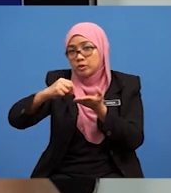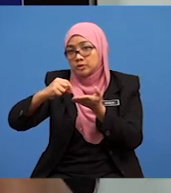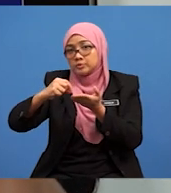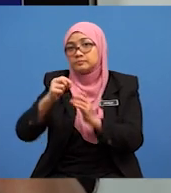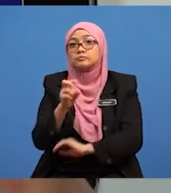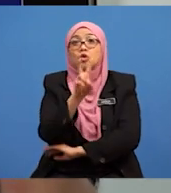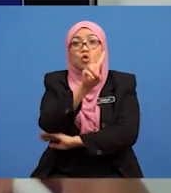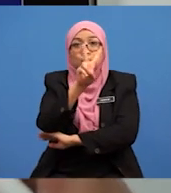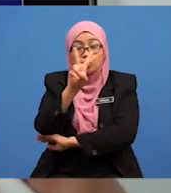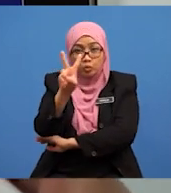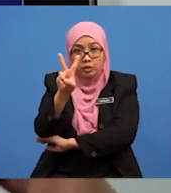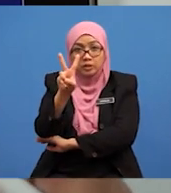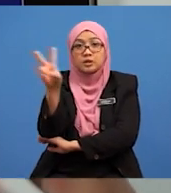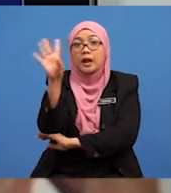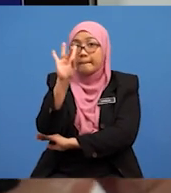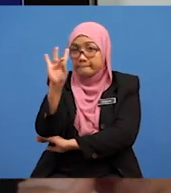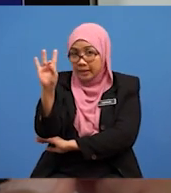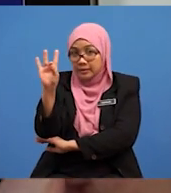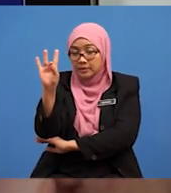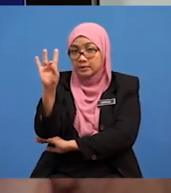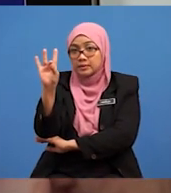8, 8.